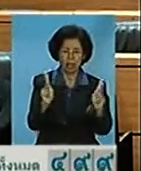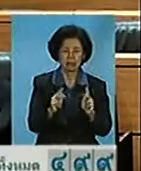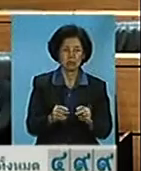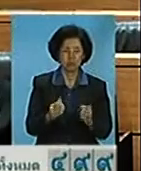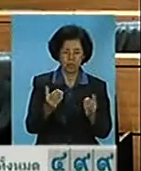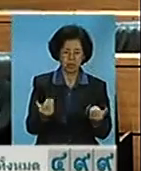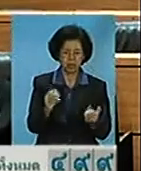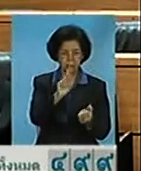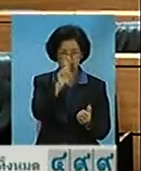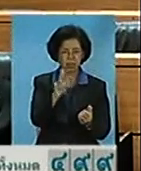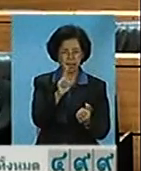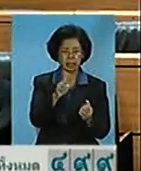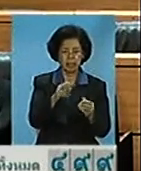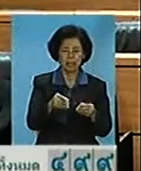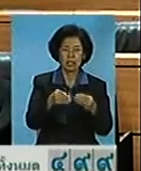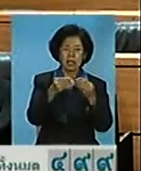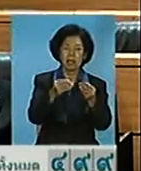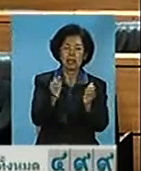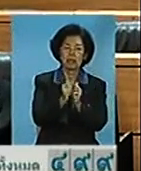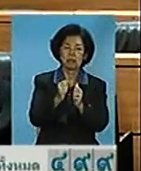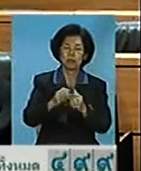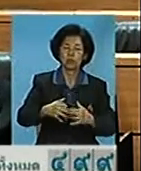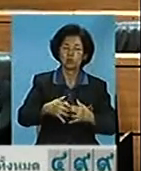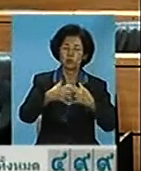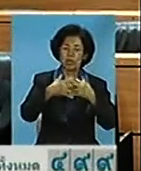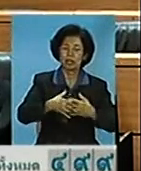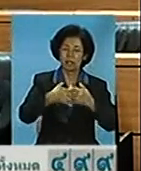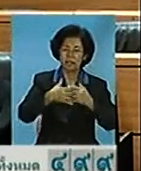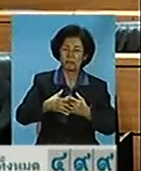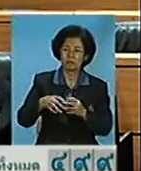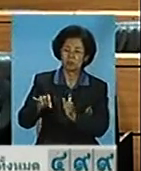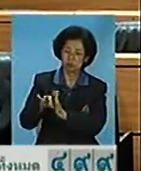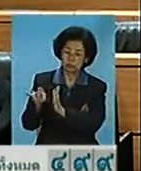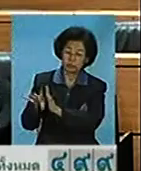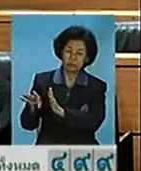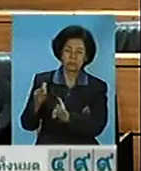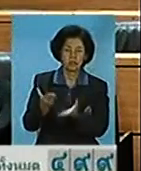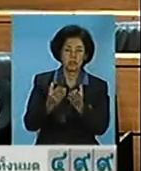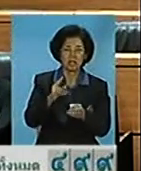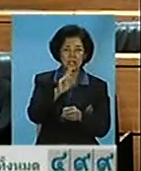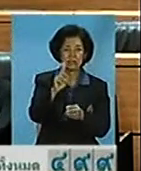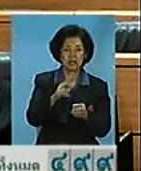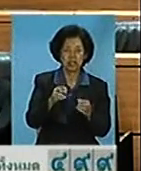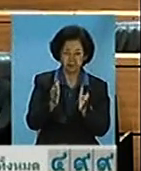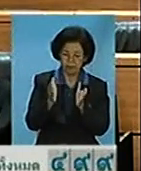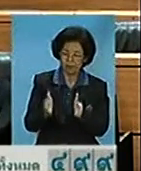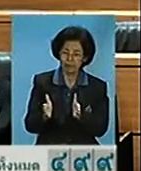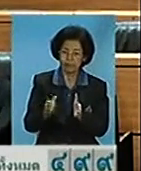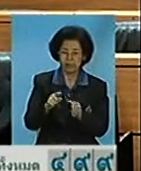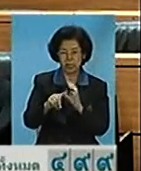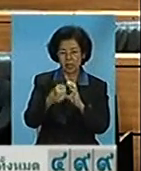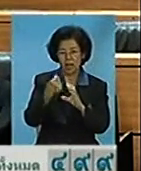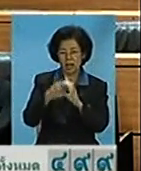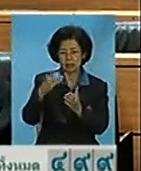พื่ออุตสาหกรรมปลายน้ำเราใช้เพื่อกลางน้ำมีตลาดกล